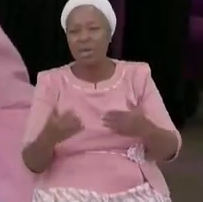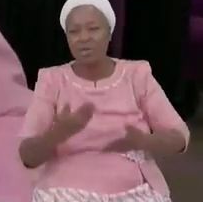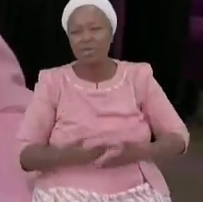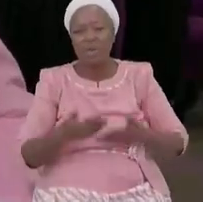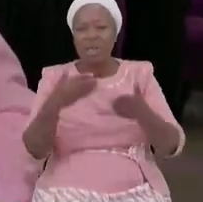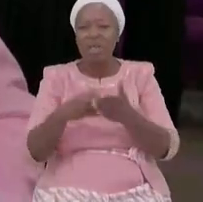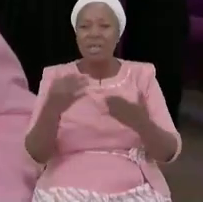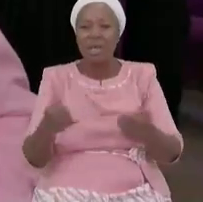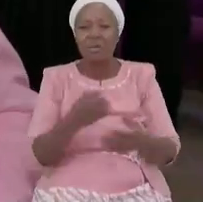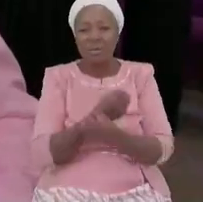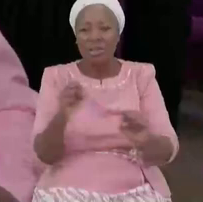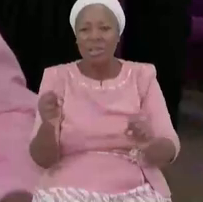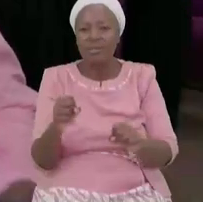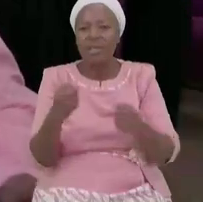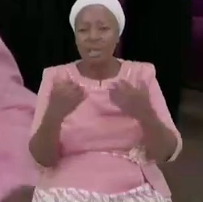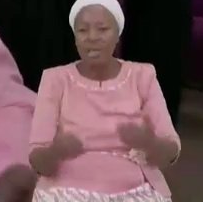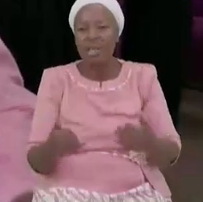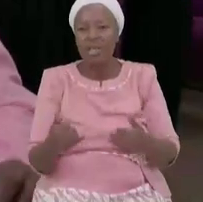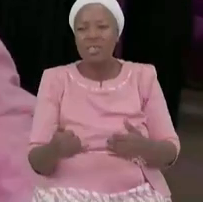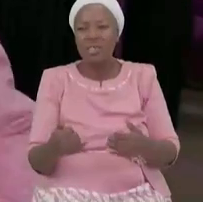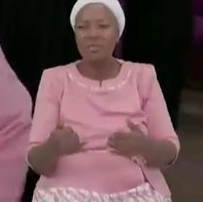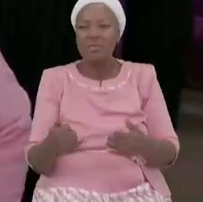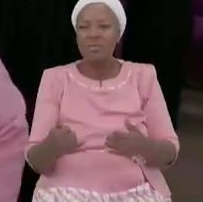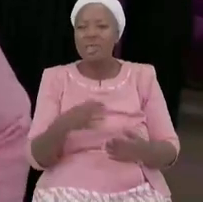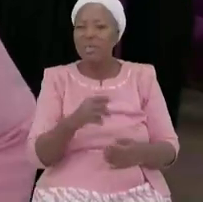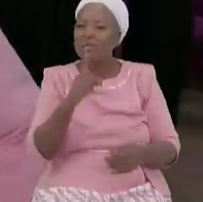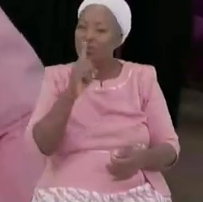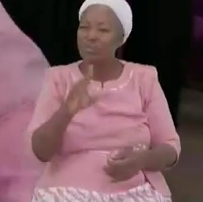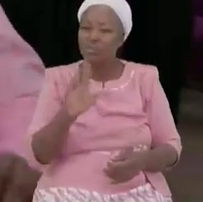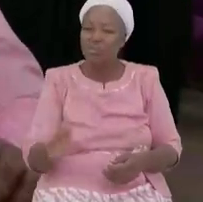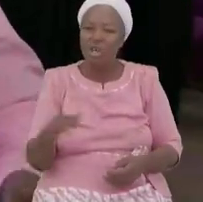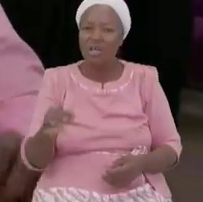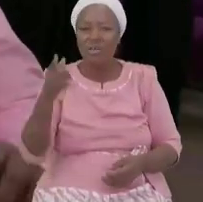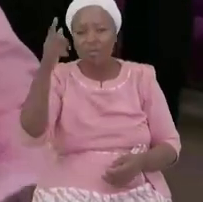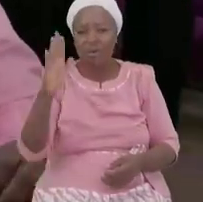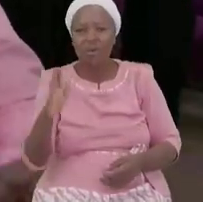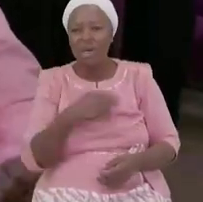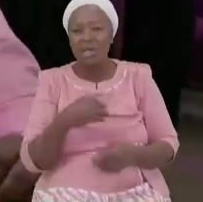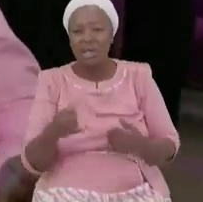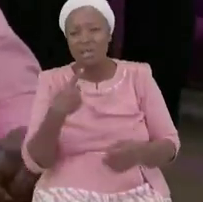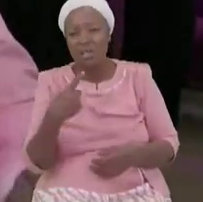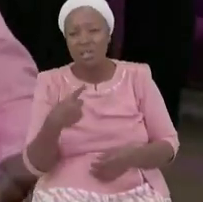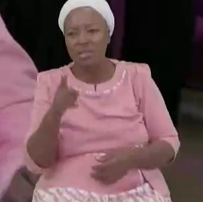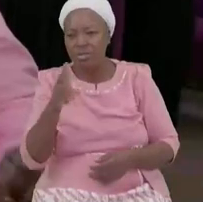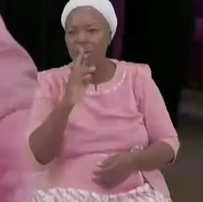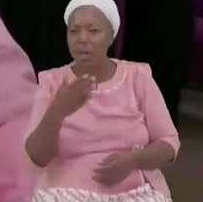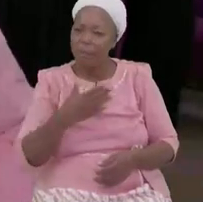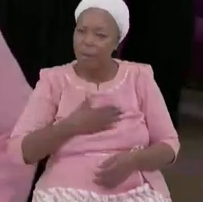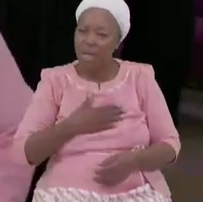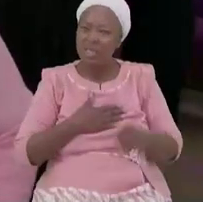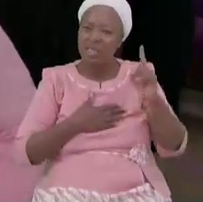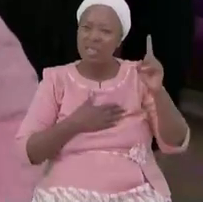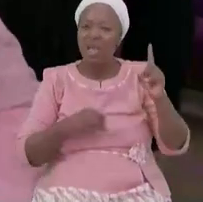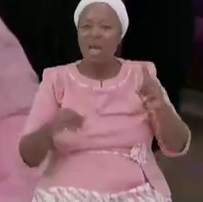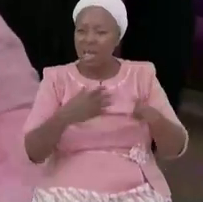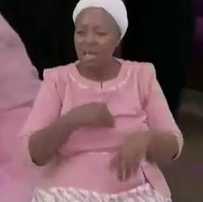maintenant né de nouveau, tu es devenu un vrai enfant de Dieu et il dit, tu es à moi, je suis à toi